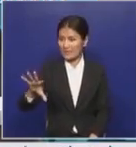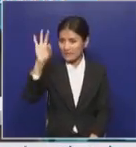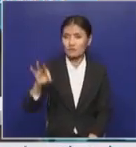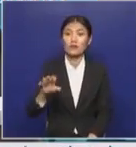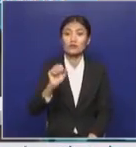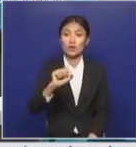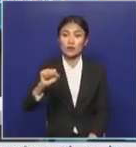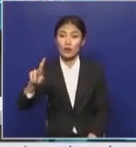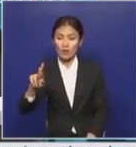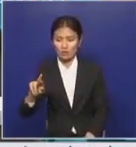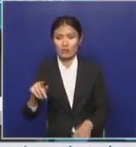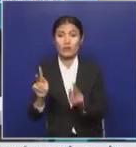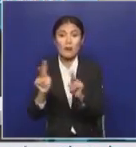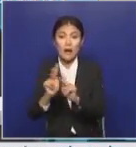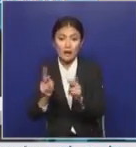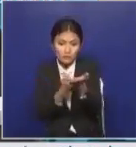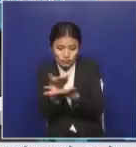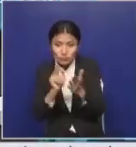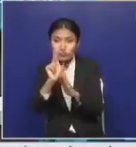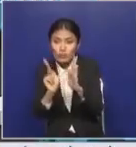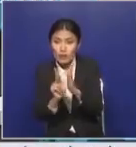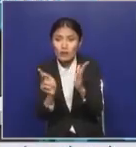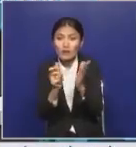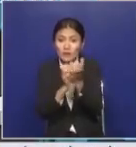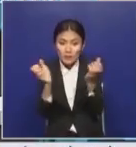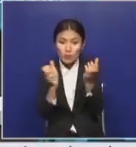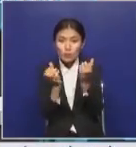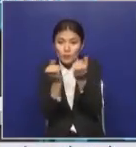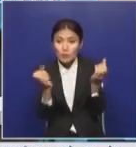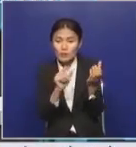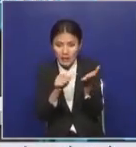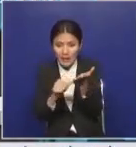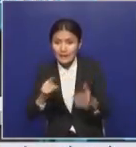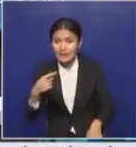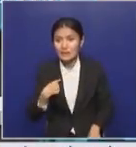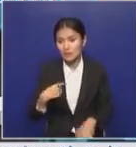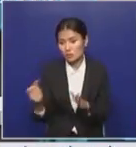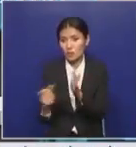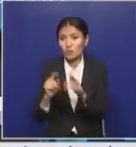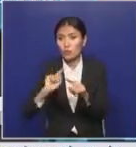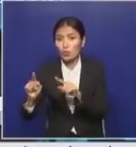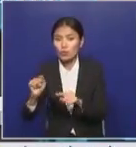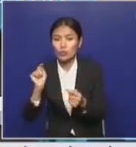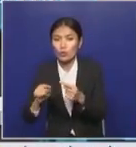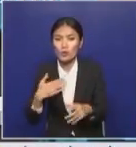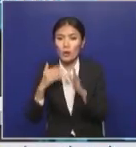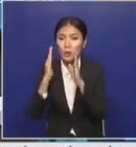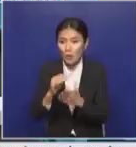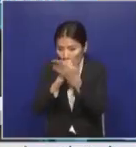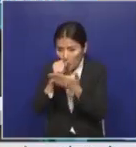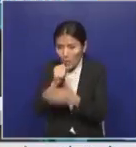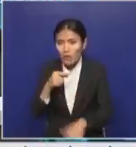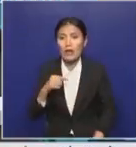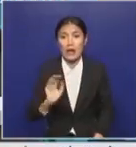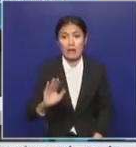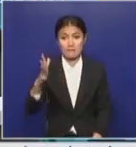ที่ชัดเจนมากเขียนคุณสมบัติครับไม่ห้ามผู้ติดยาเสพติดแล้วโดยเฉพาะ